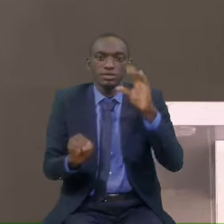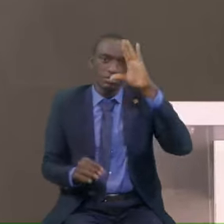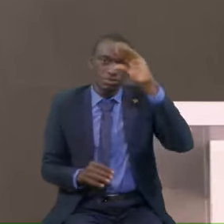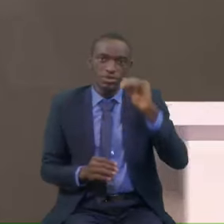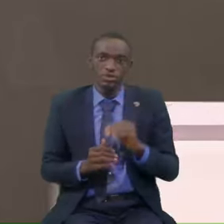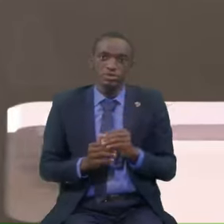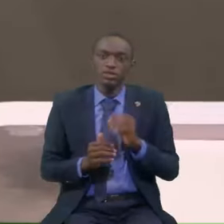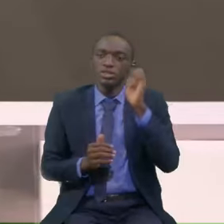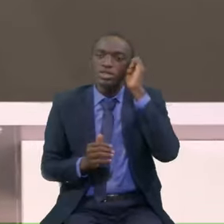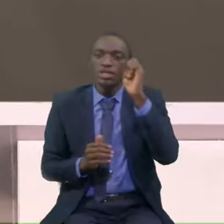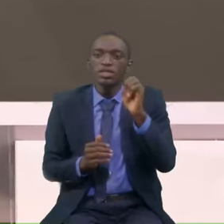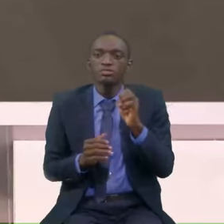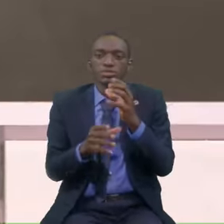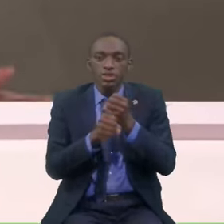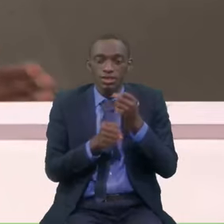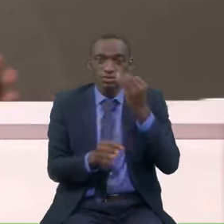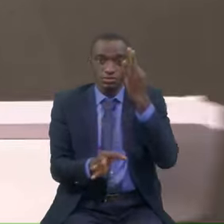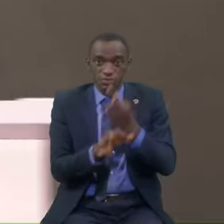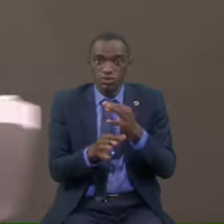Il détourne sa foi de Dieu.